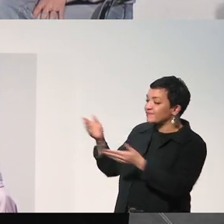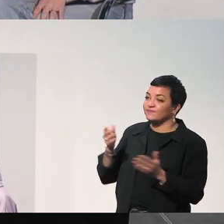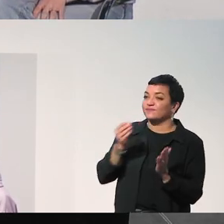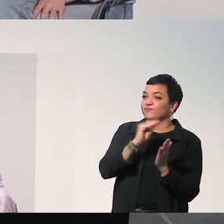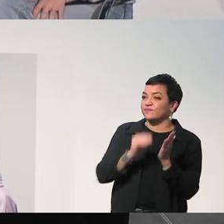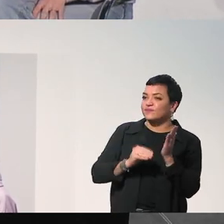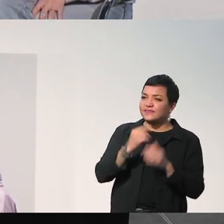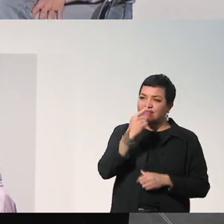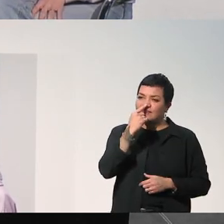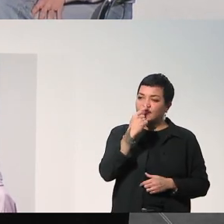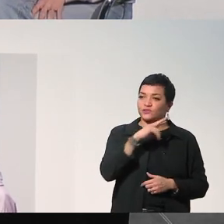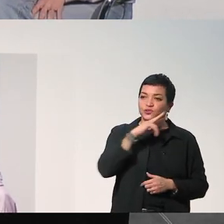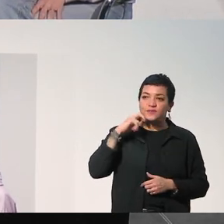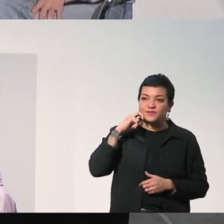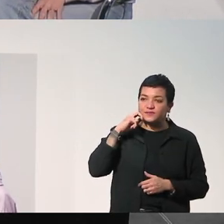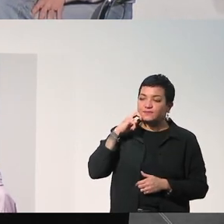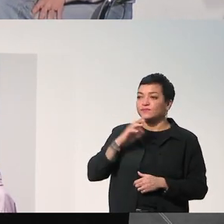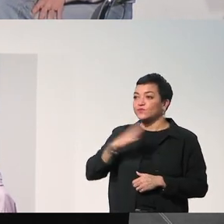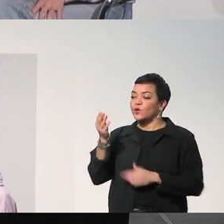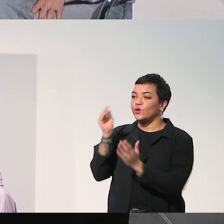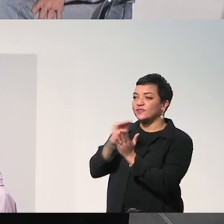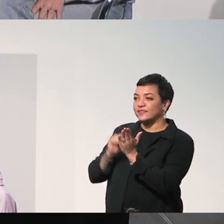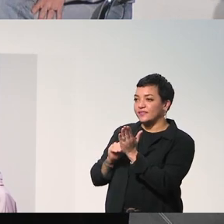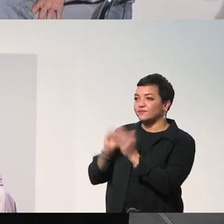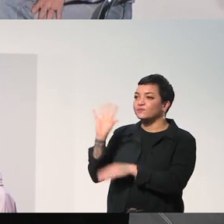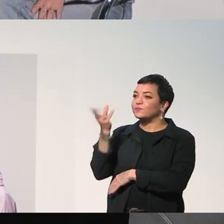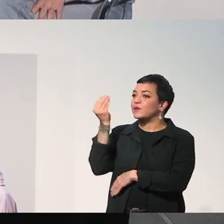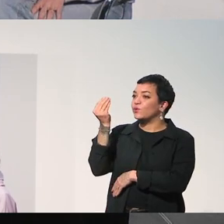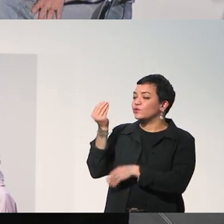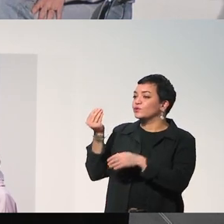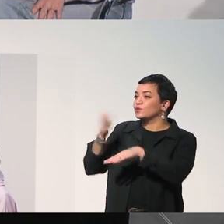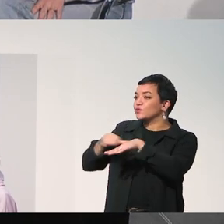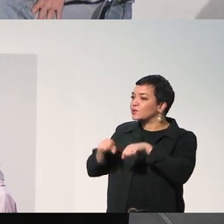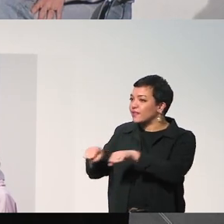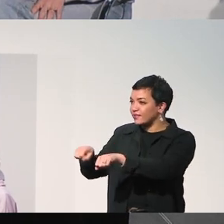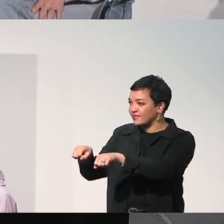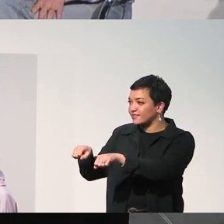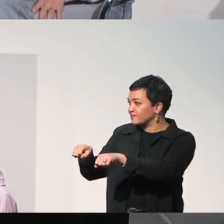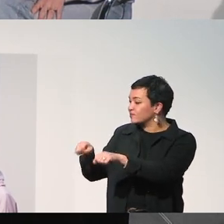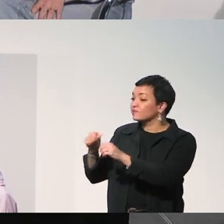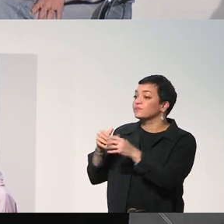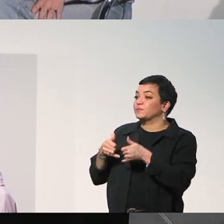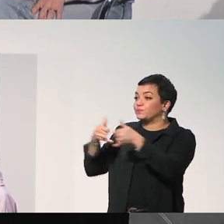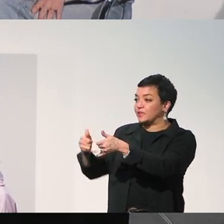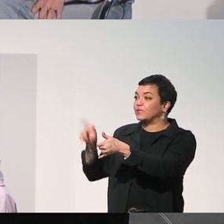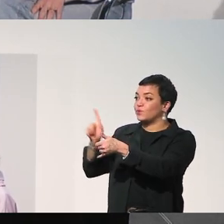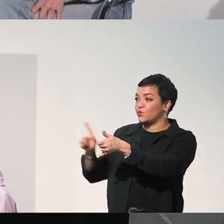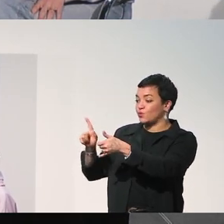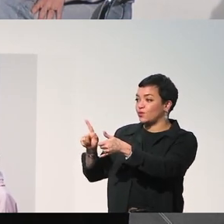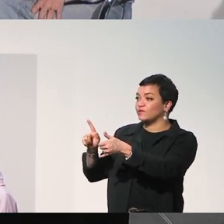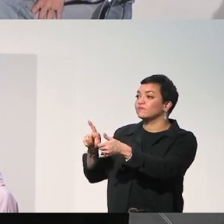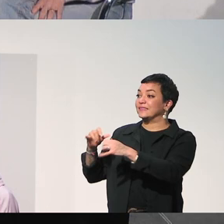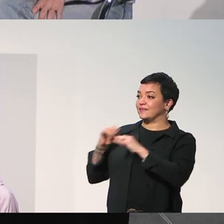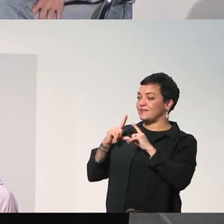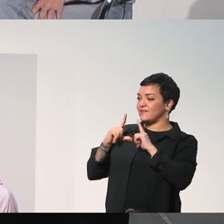juif et de Beyrouth entre parenthèses, publié aux éditions de l'Antilope, et de Beyrouth sur Seine, Goncourt des lycéens, publié